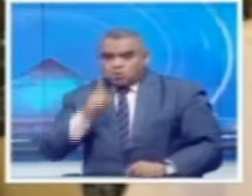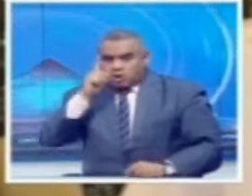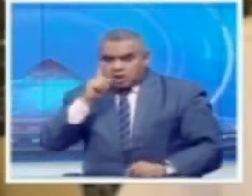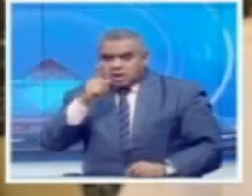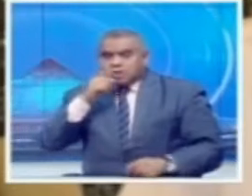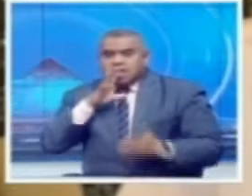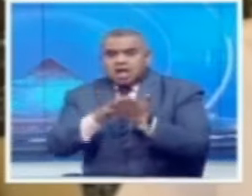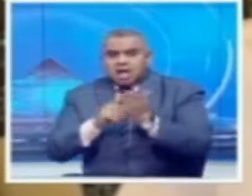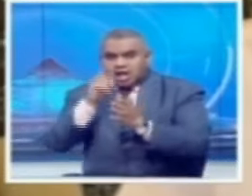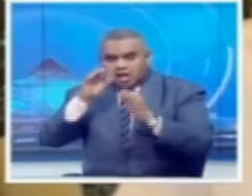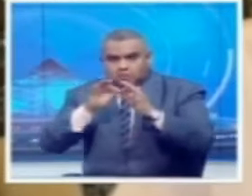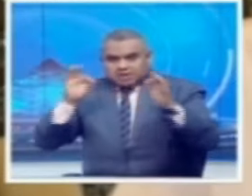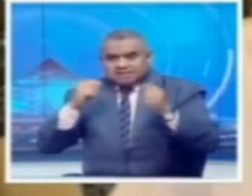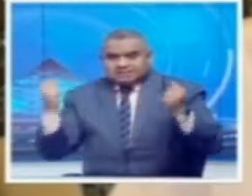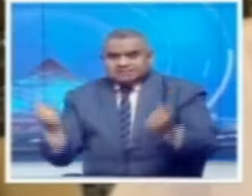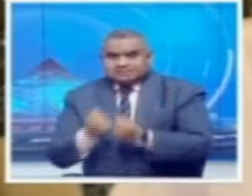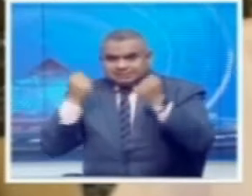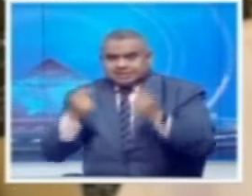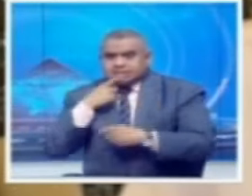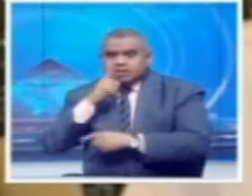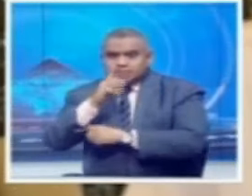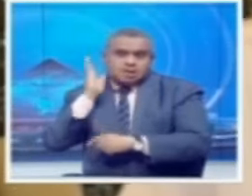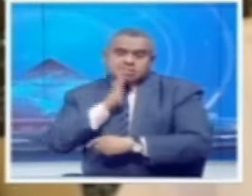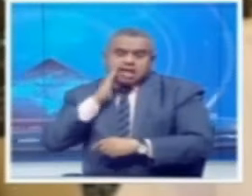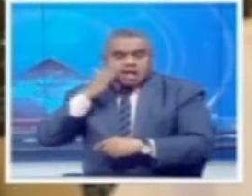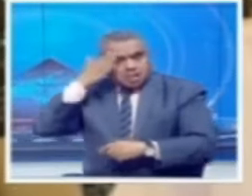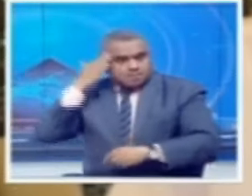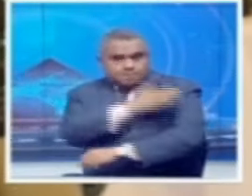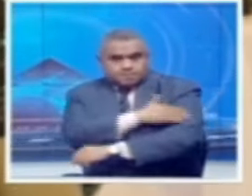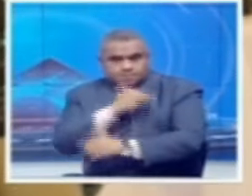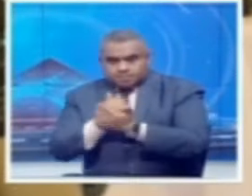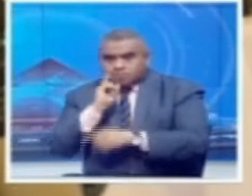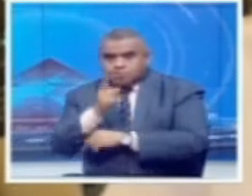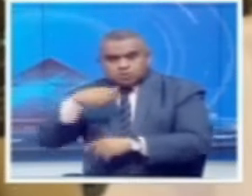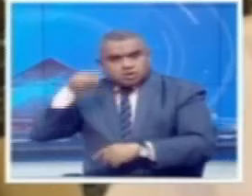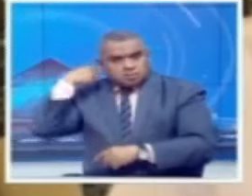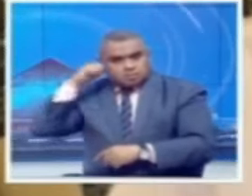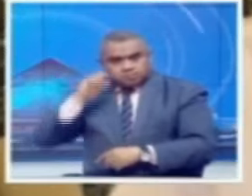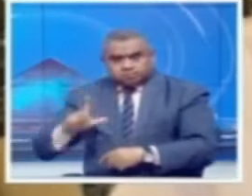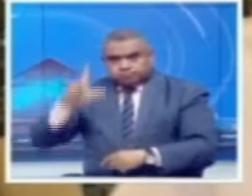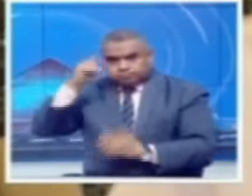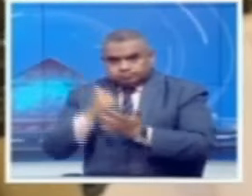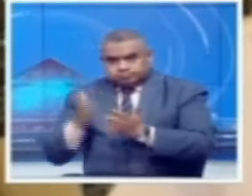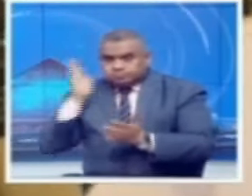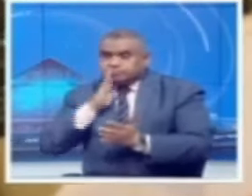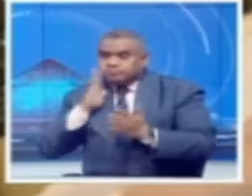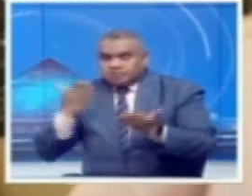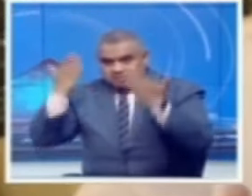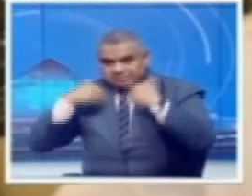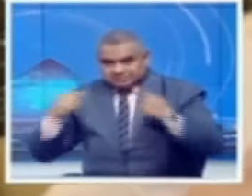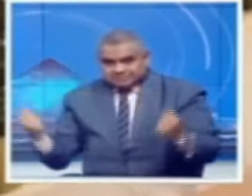الموضوع بدأ بتدريب الموجهين والمشرفين اللي قاموا بنقل ما تم التدريب عليه